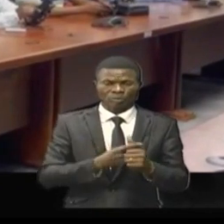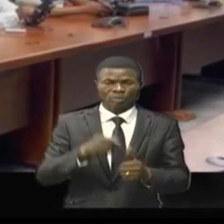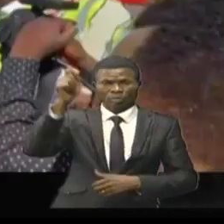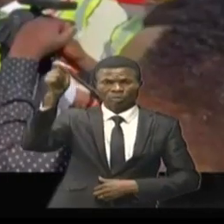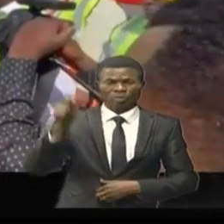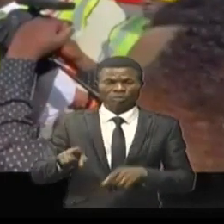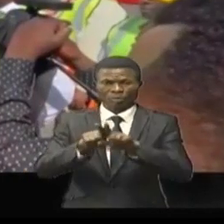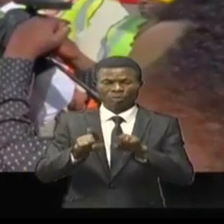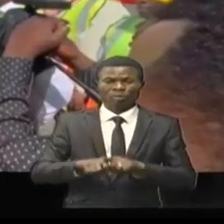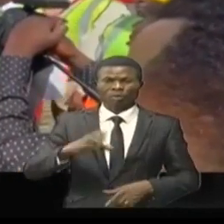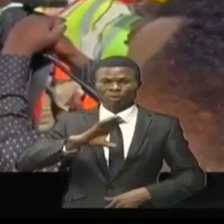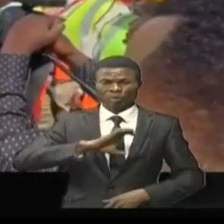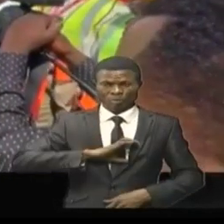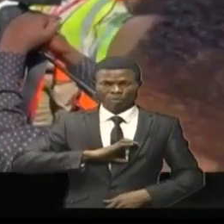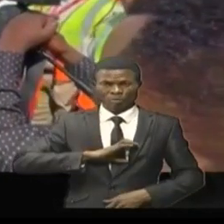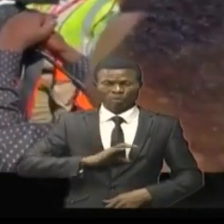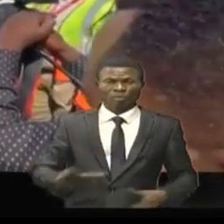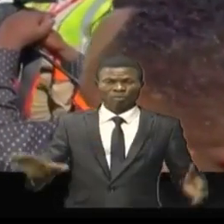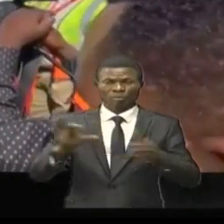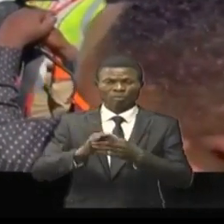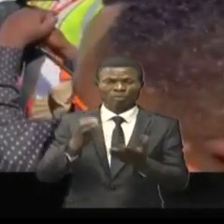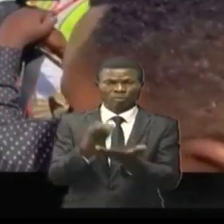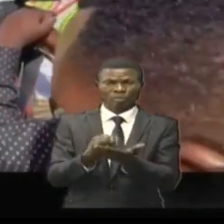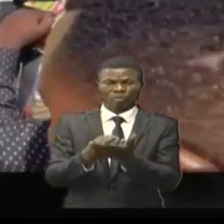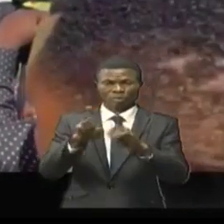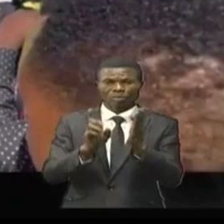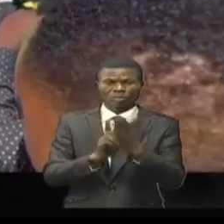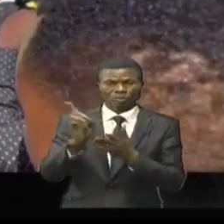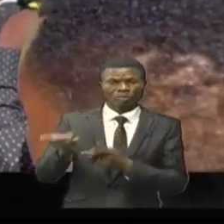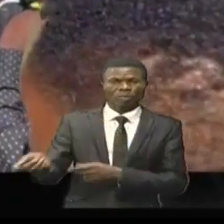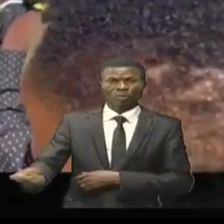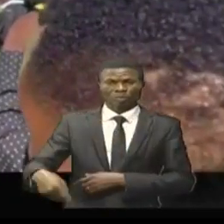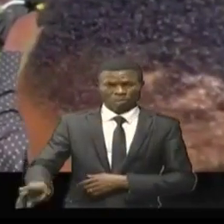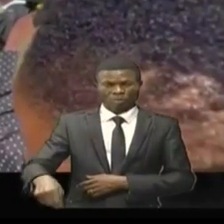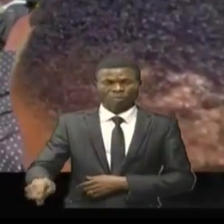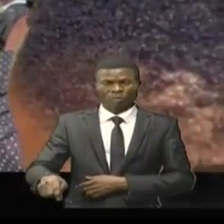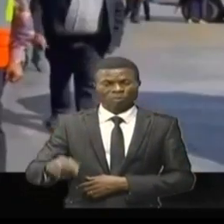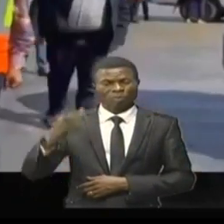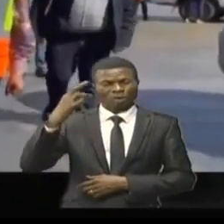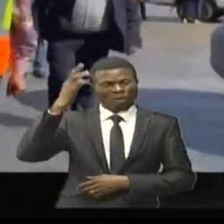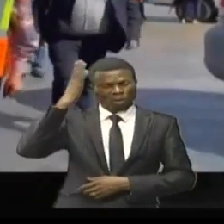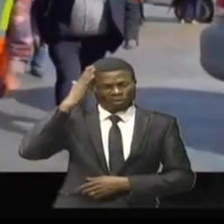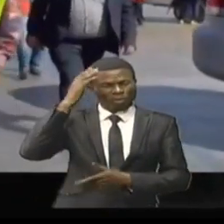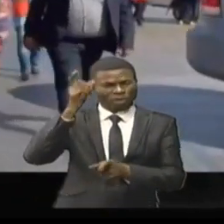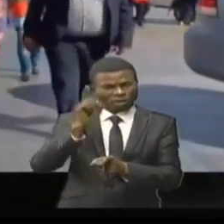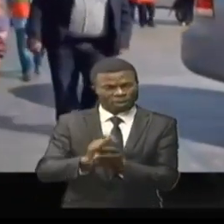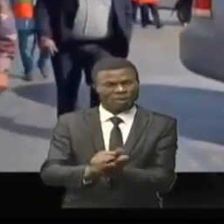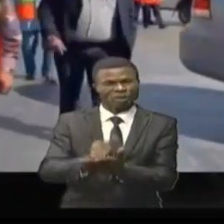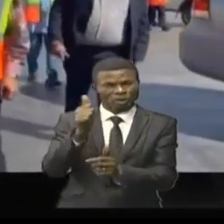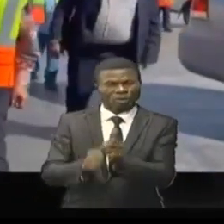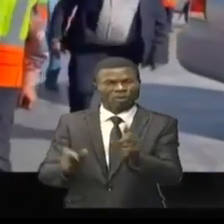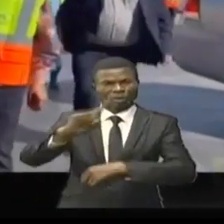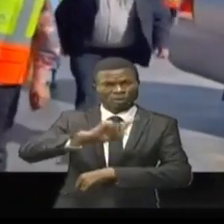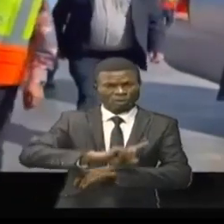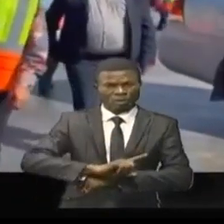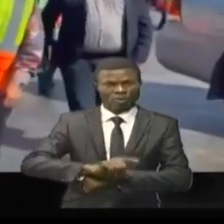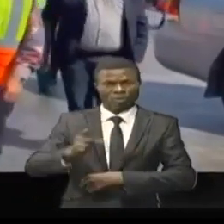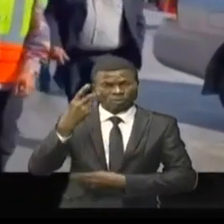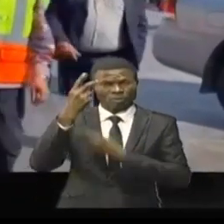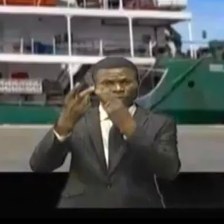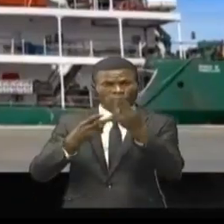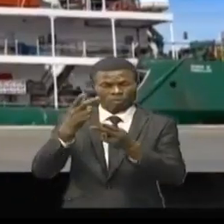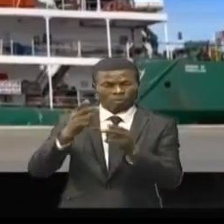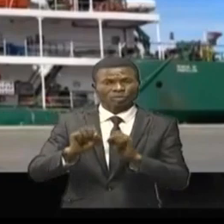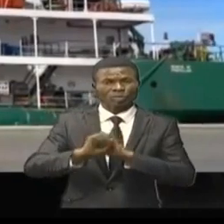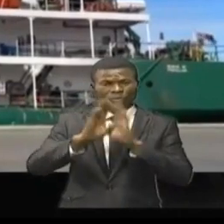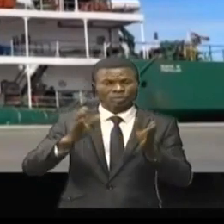la police. L'éclosion économique et le développement de sa province étant son rêve de tous les jours, Jilin Gungwa Mwayuma a effectué une visite éclair